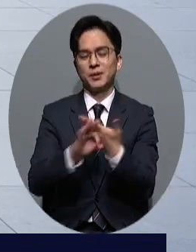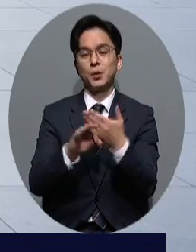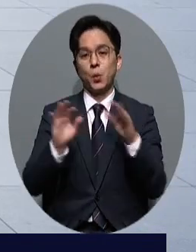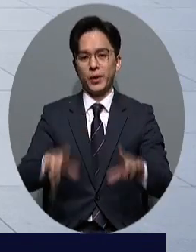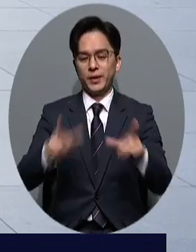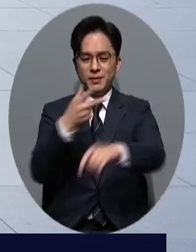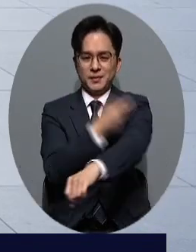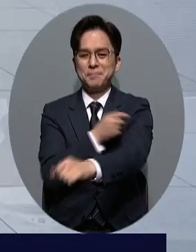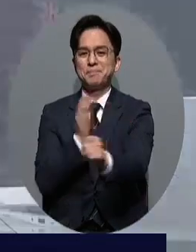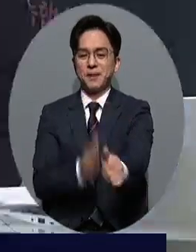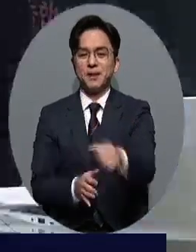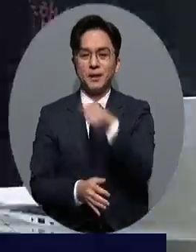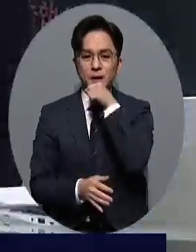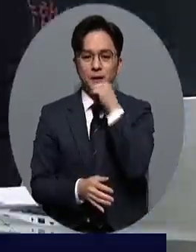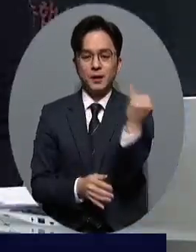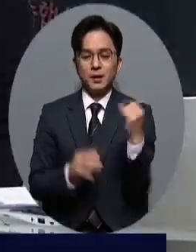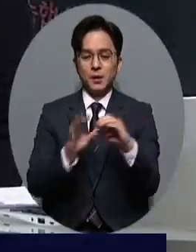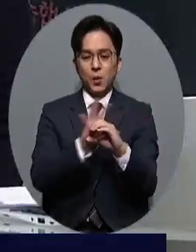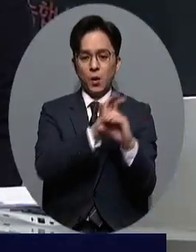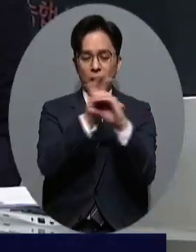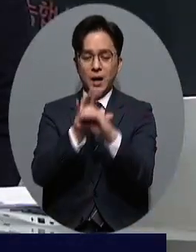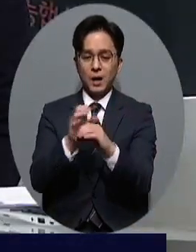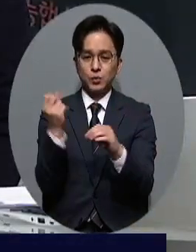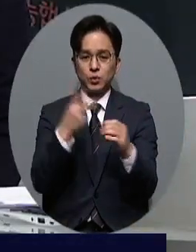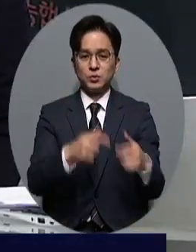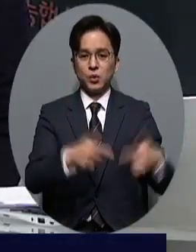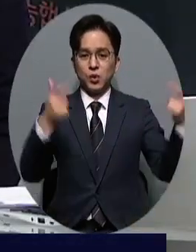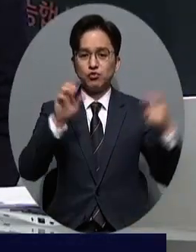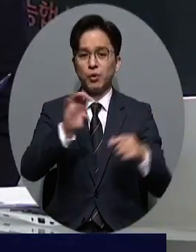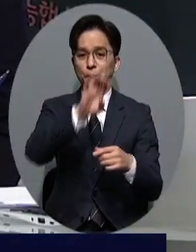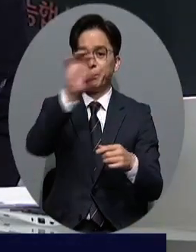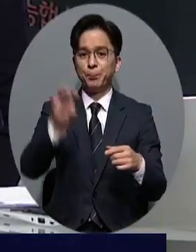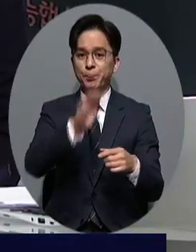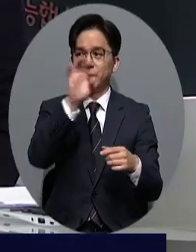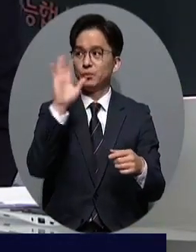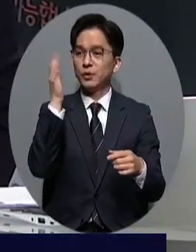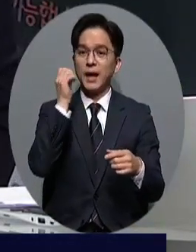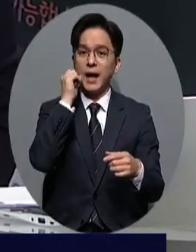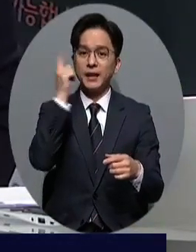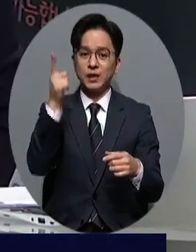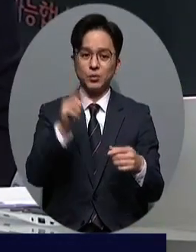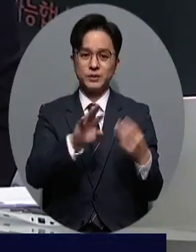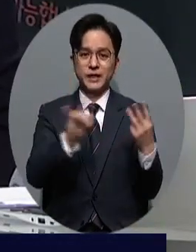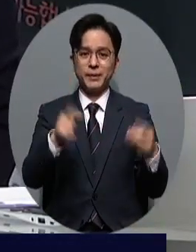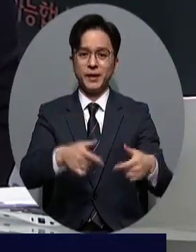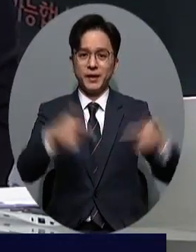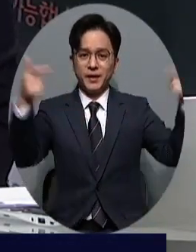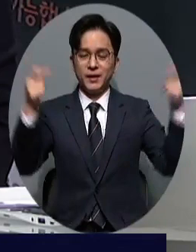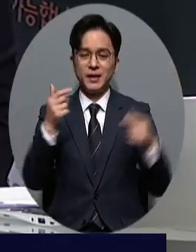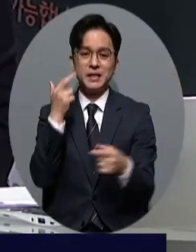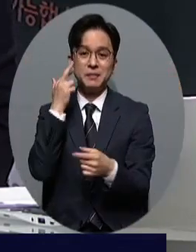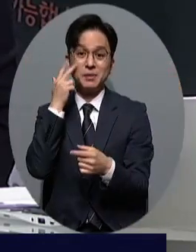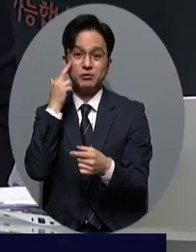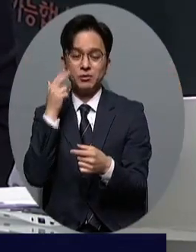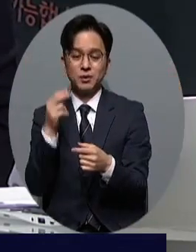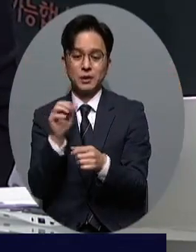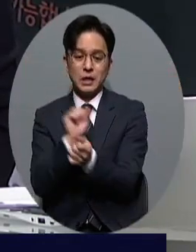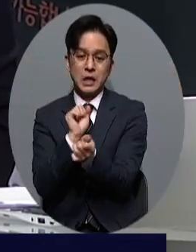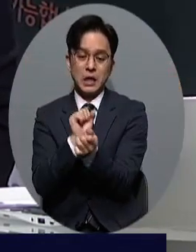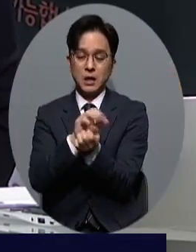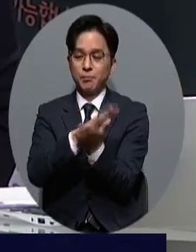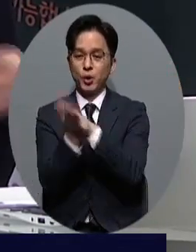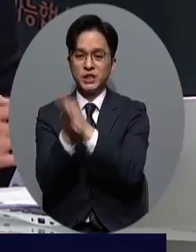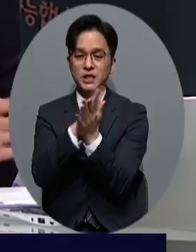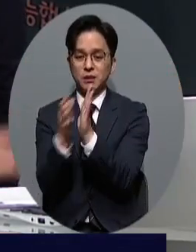코로나 재유행도 우려가 되고 있습니다. 유럽에서 이제 한 달 사이에 확진자가 3배 가까이 늘었고요. 미국에서 더 위험한 코로나